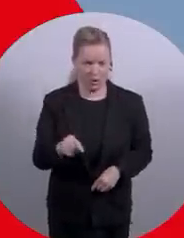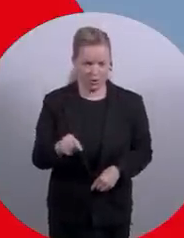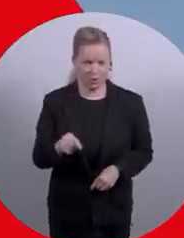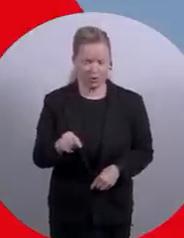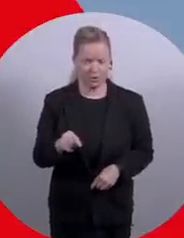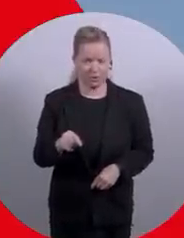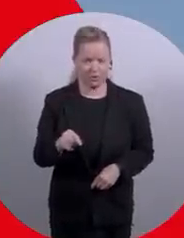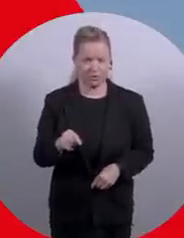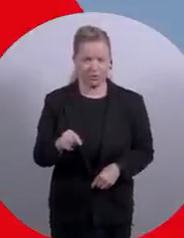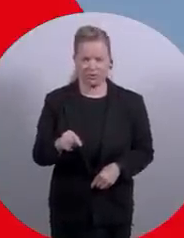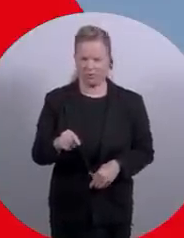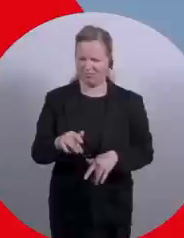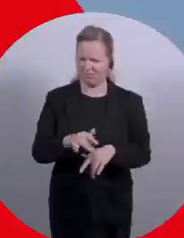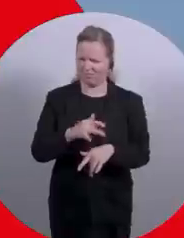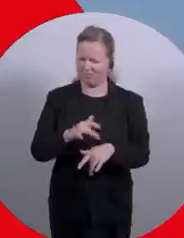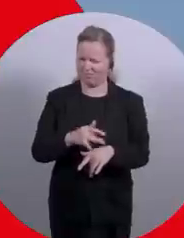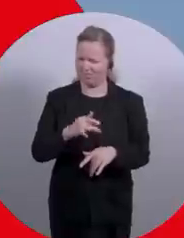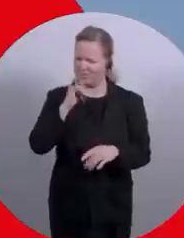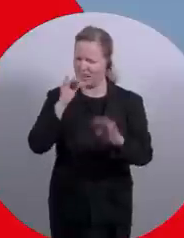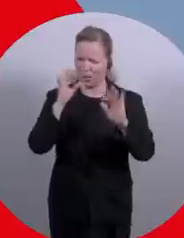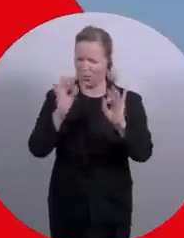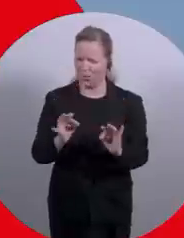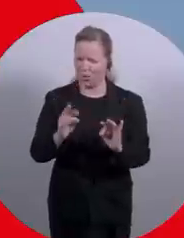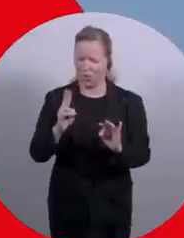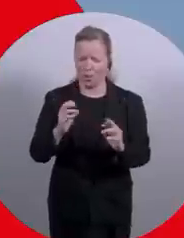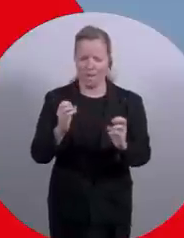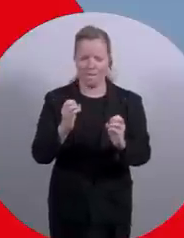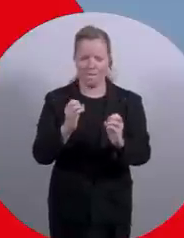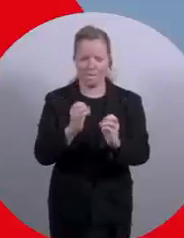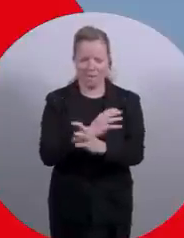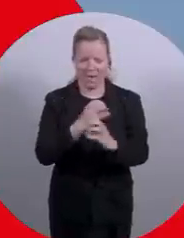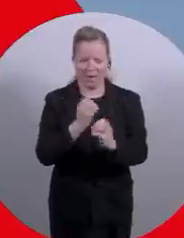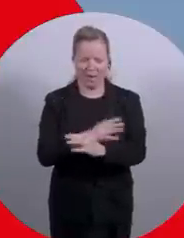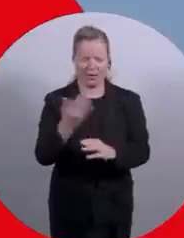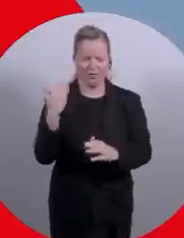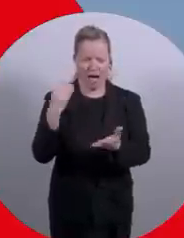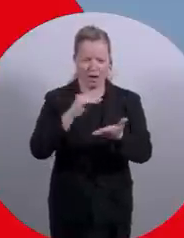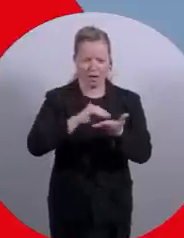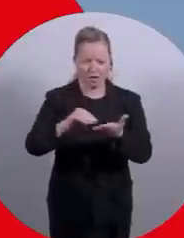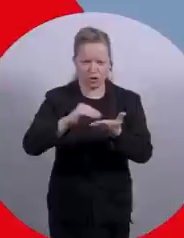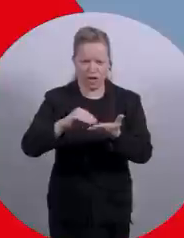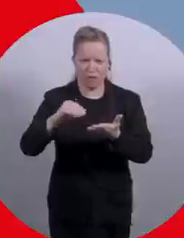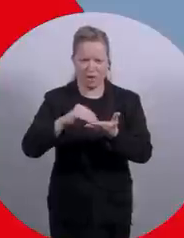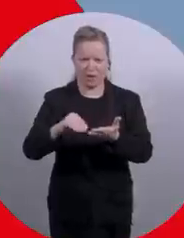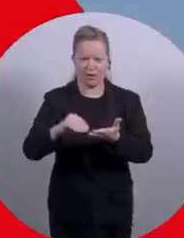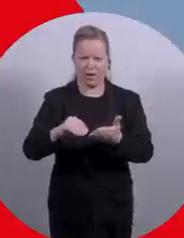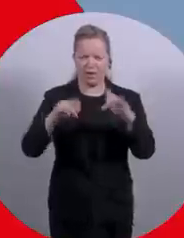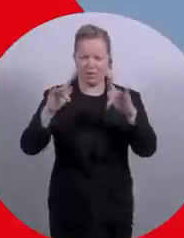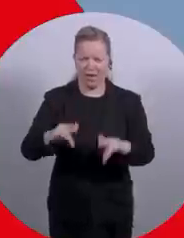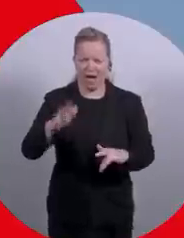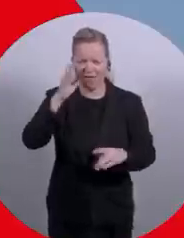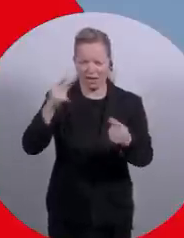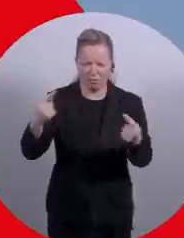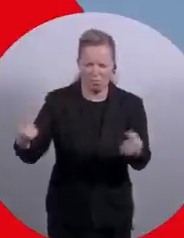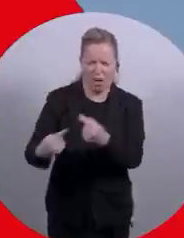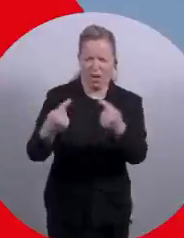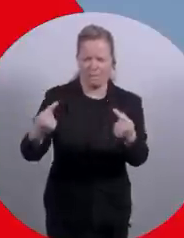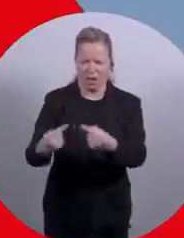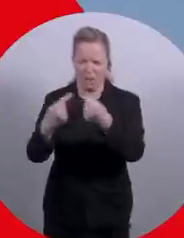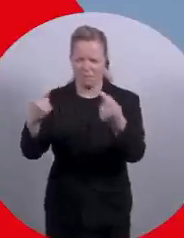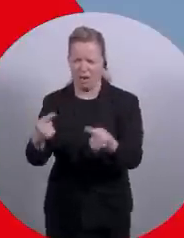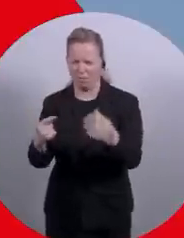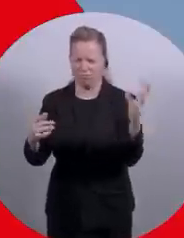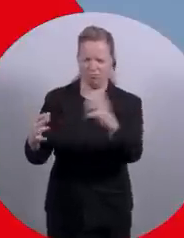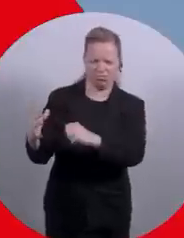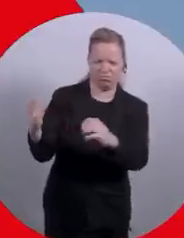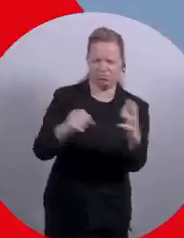auch noch kein gutes Gefühl gehabt weil die Medien geschrieben haben zerfleischung das wird den Streit enden keine